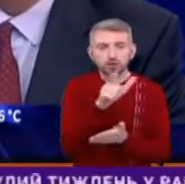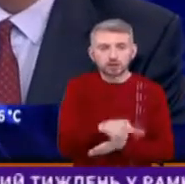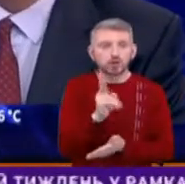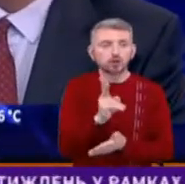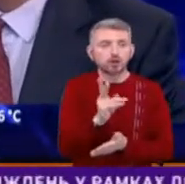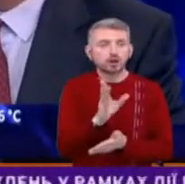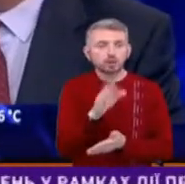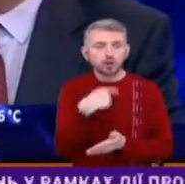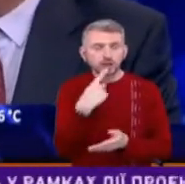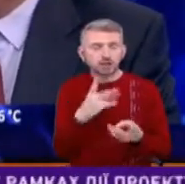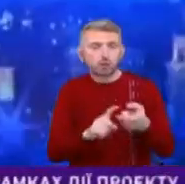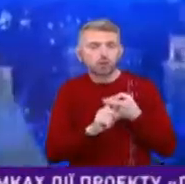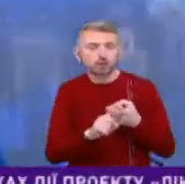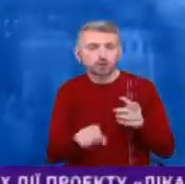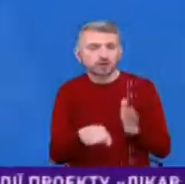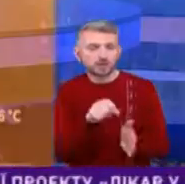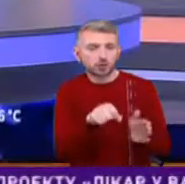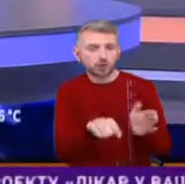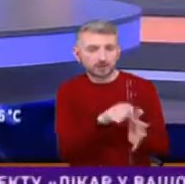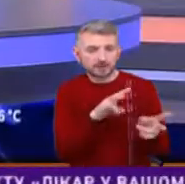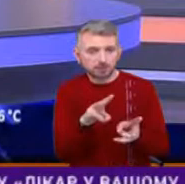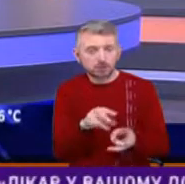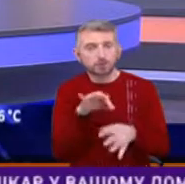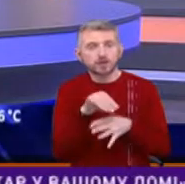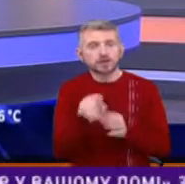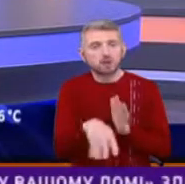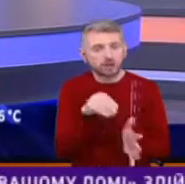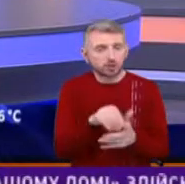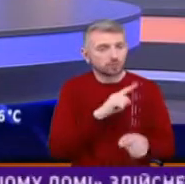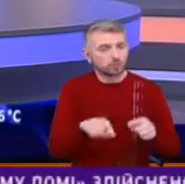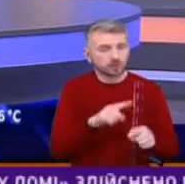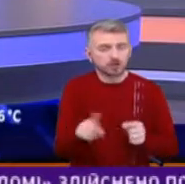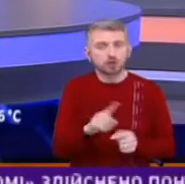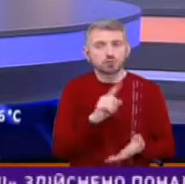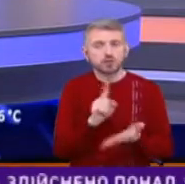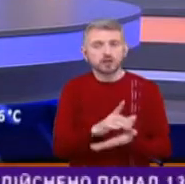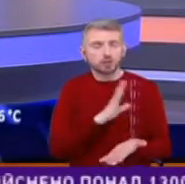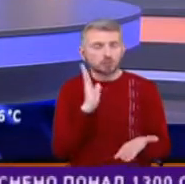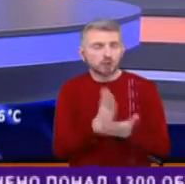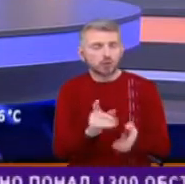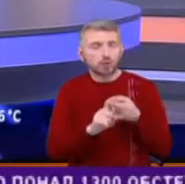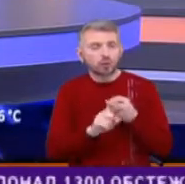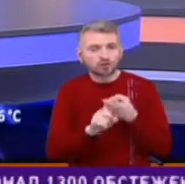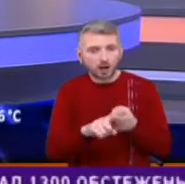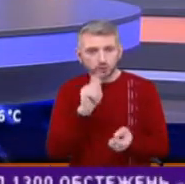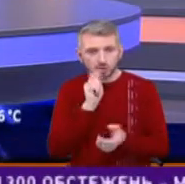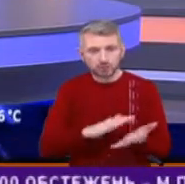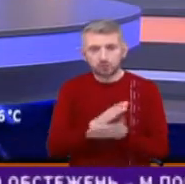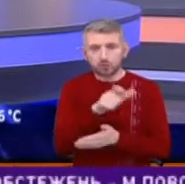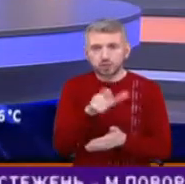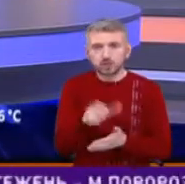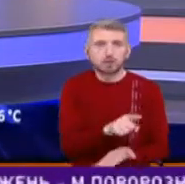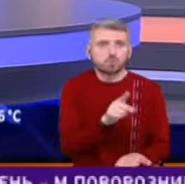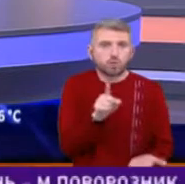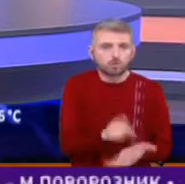треба контактувати з терористами і провести там колись вибори і пошвидше. Що повинні бути прямий контакт, і от українські політики ледь не